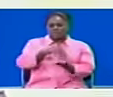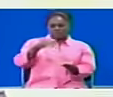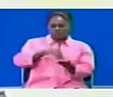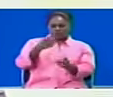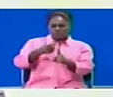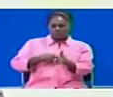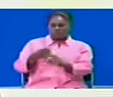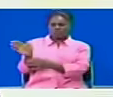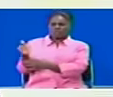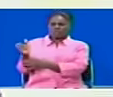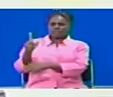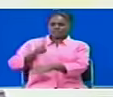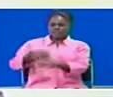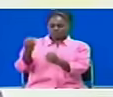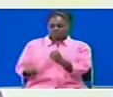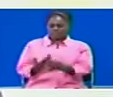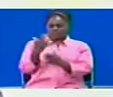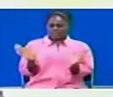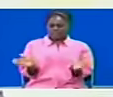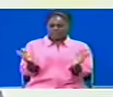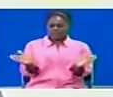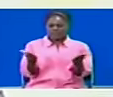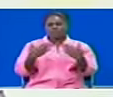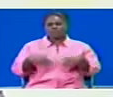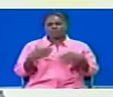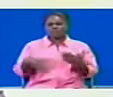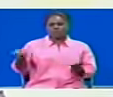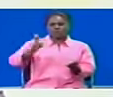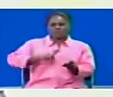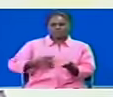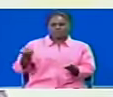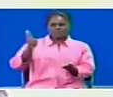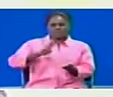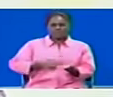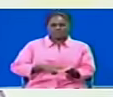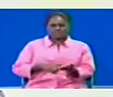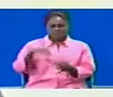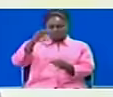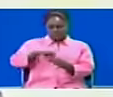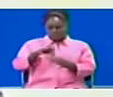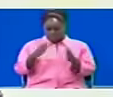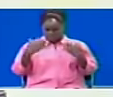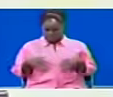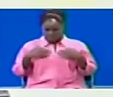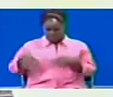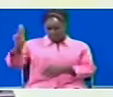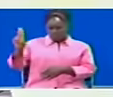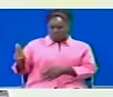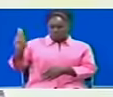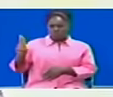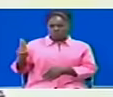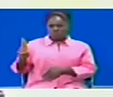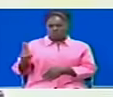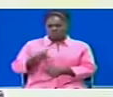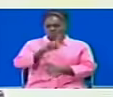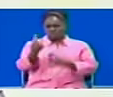Alhamisi alikozindua kampeni yake ya uhamasishaji wa raia kujisajili kama wapiga kura. Uhuru aliyepokea